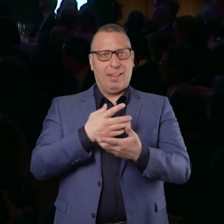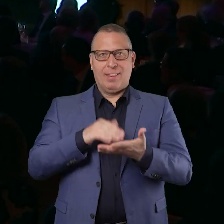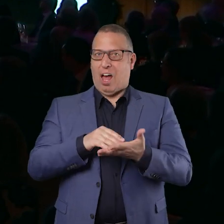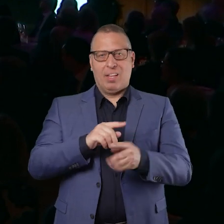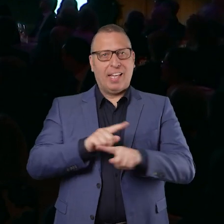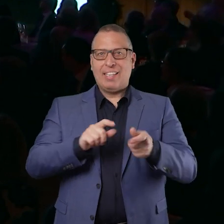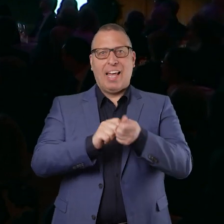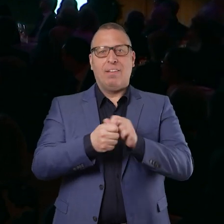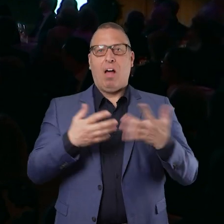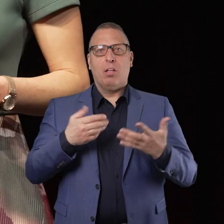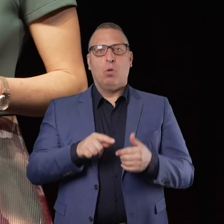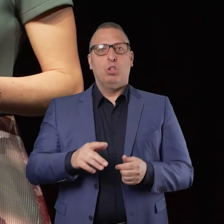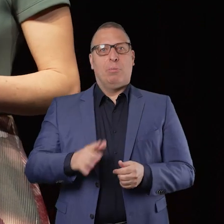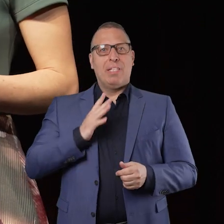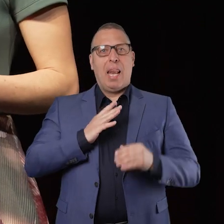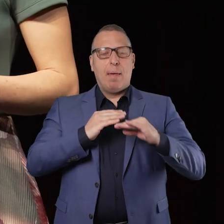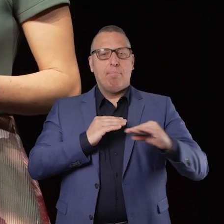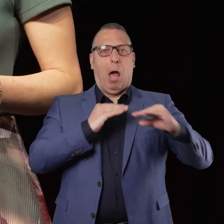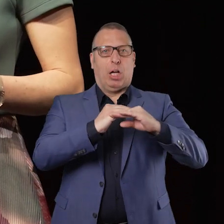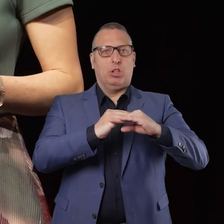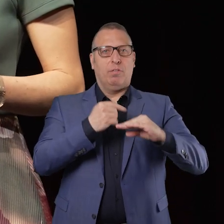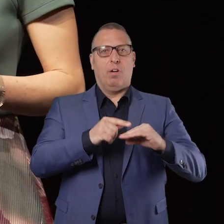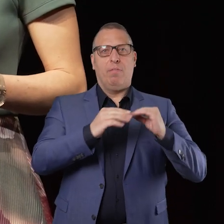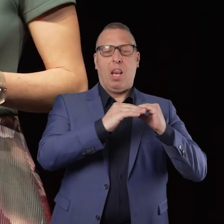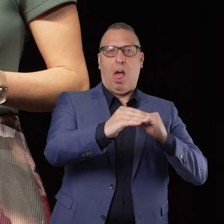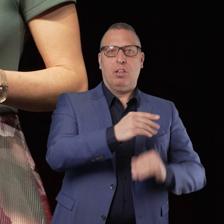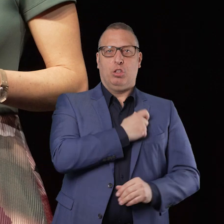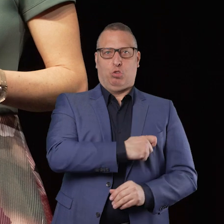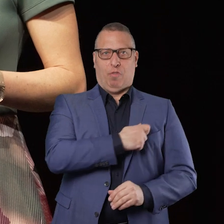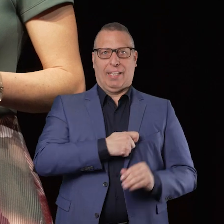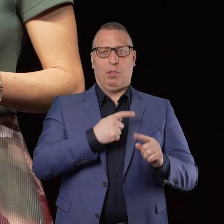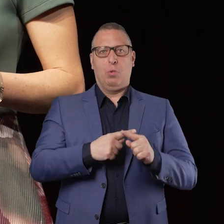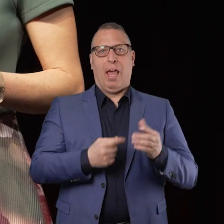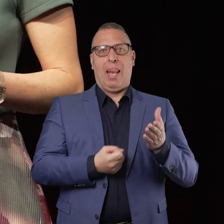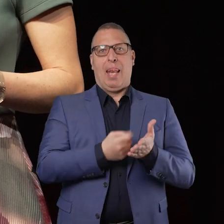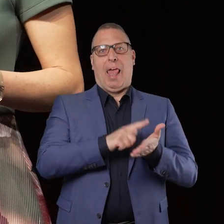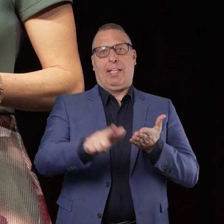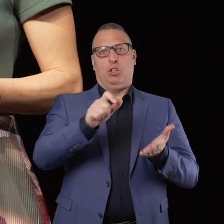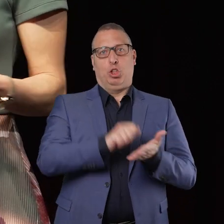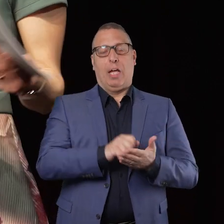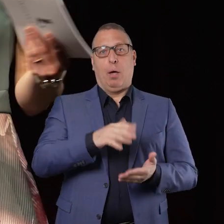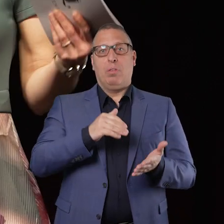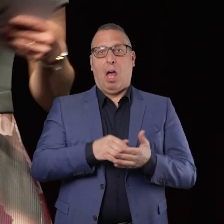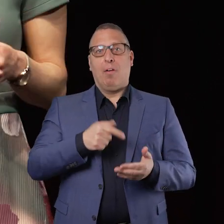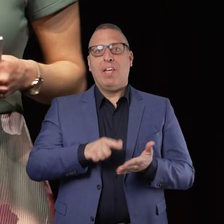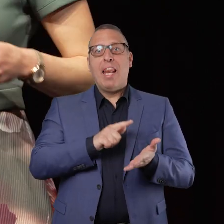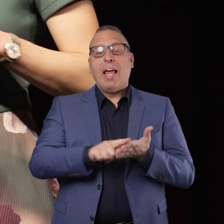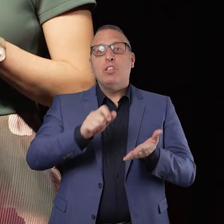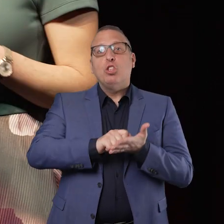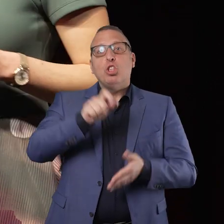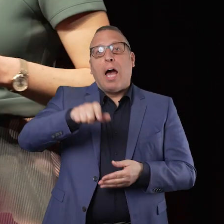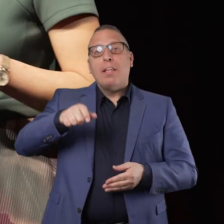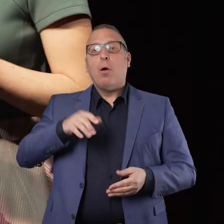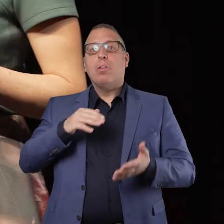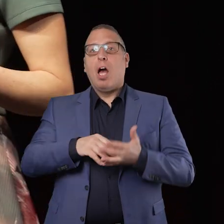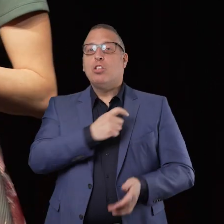nicht geändert, nämlich die besondere Partnerschaft zwischen unseren beiden Ländern, zwischen der Schweiz und Liechtenstein. Gewisse Liechtensteinerinnen gehen auch